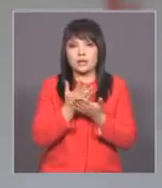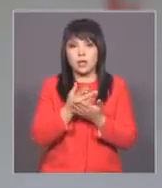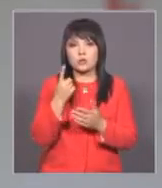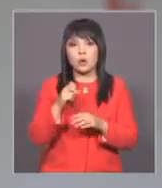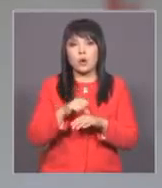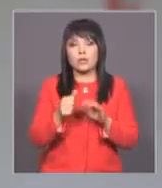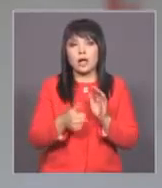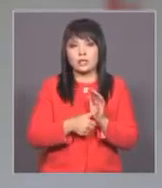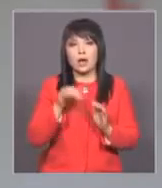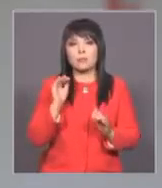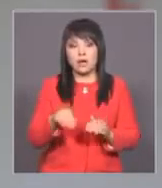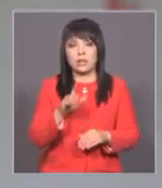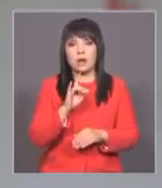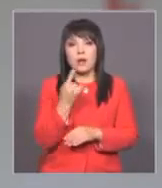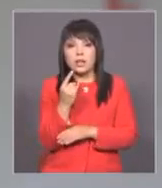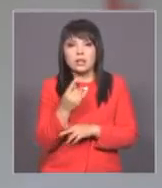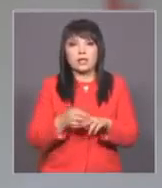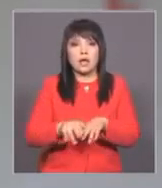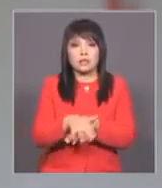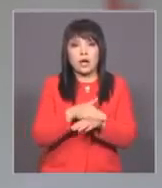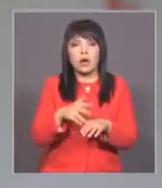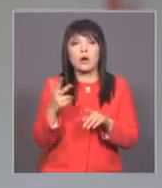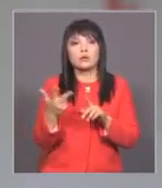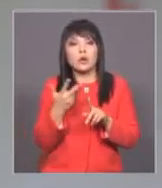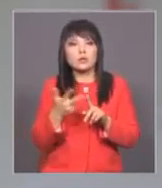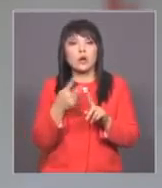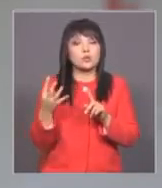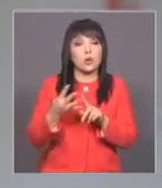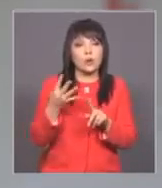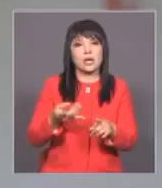бала жанұядағы үшінші немесе одан кейінгі сәби болып